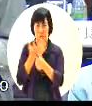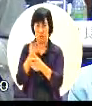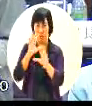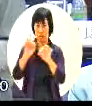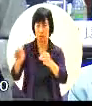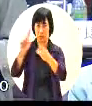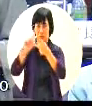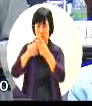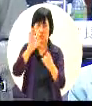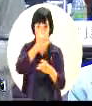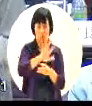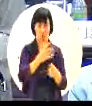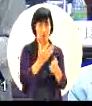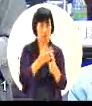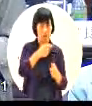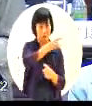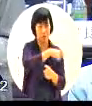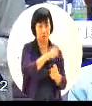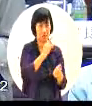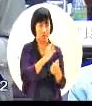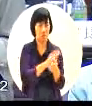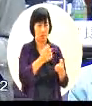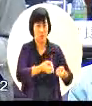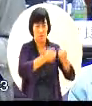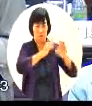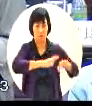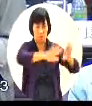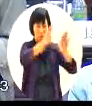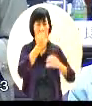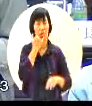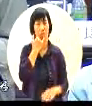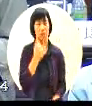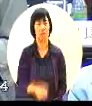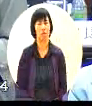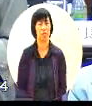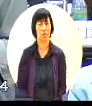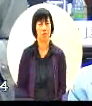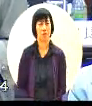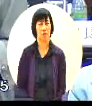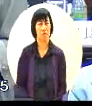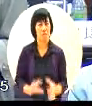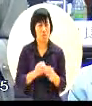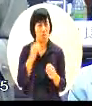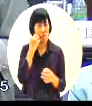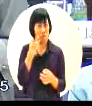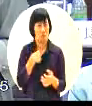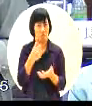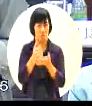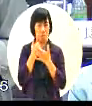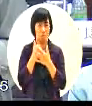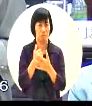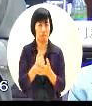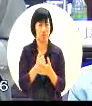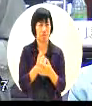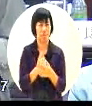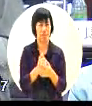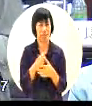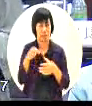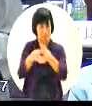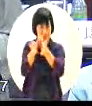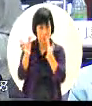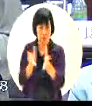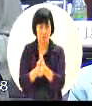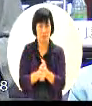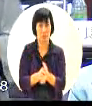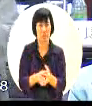道啊，让咱的规个发展会当同齐来这个处理啊，所以讲我请。诶，这个部分，我